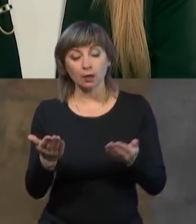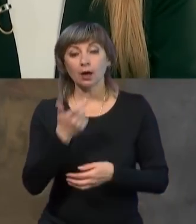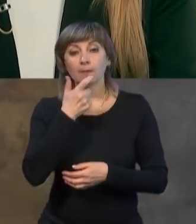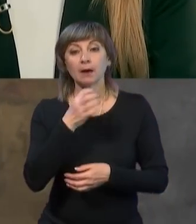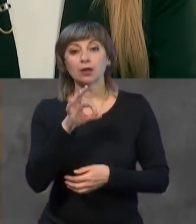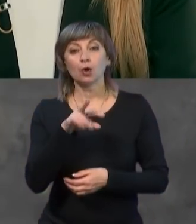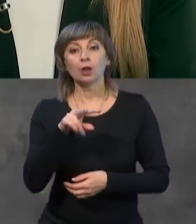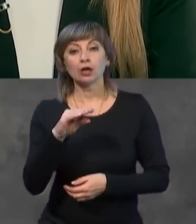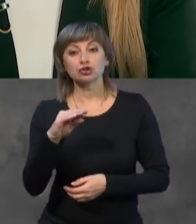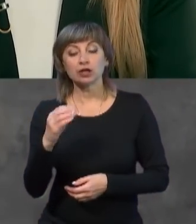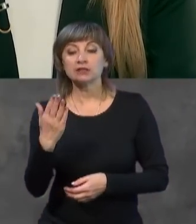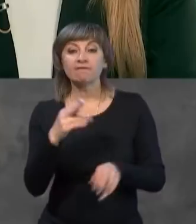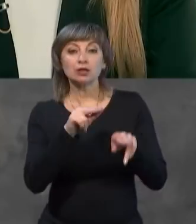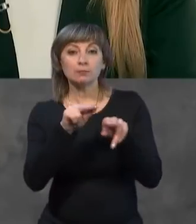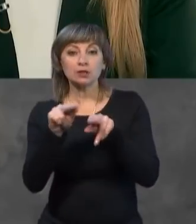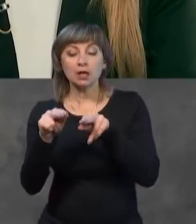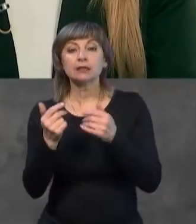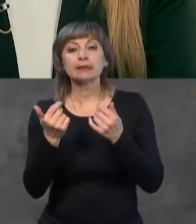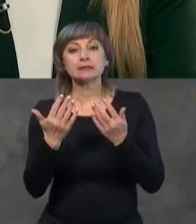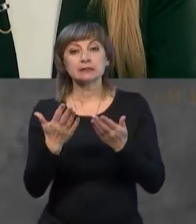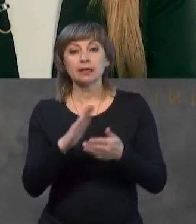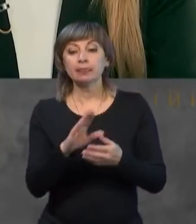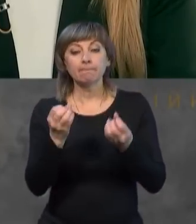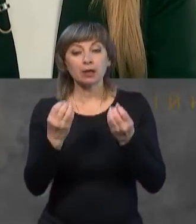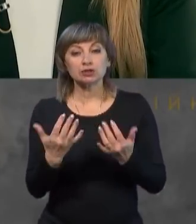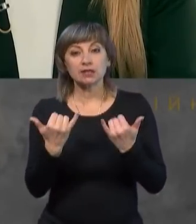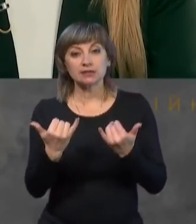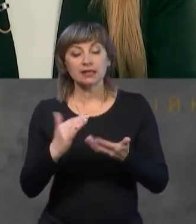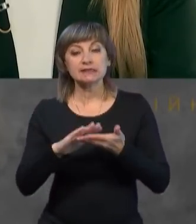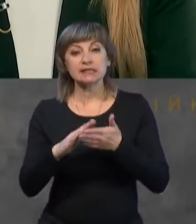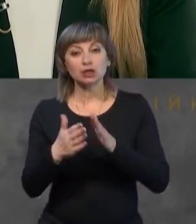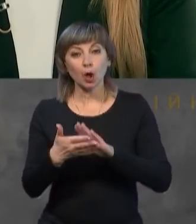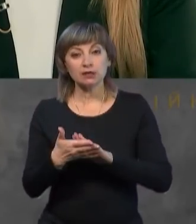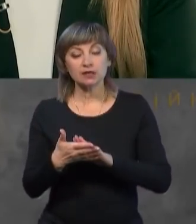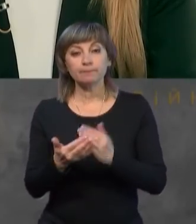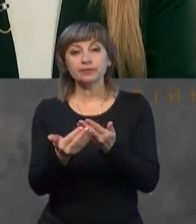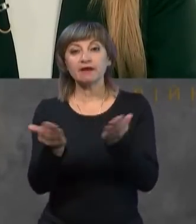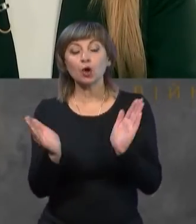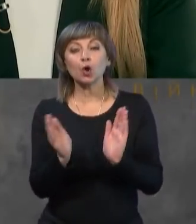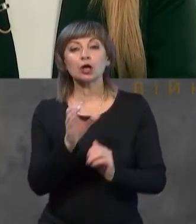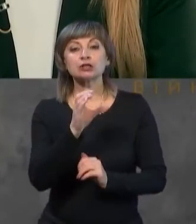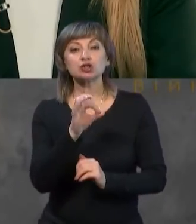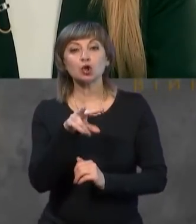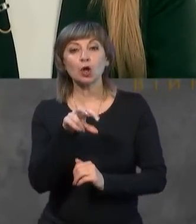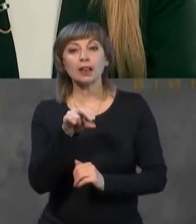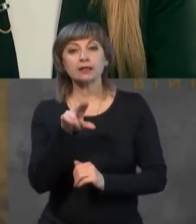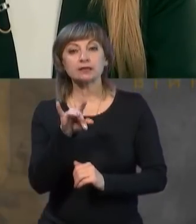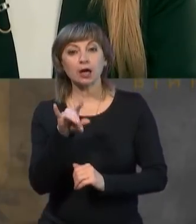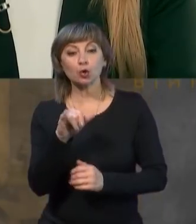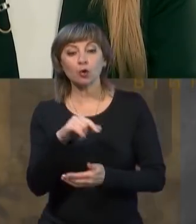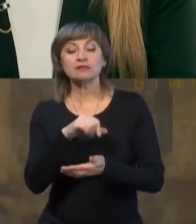Олеже, за вашими спостереженнями, наскільки непроста зараз ситуація навколо Соледару в самому